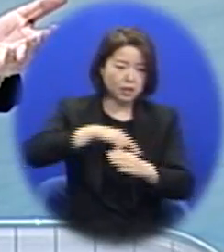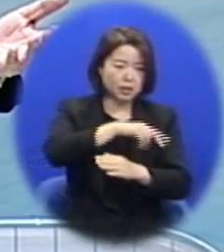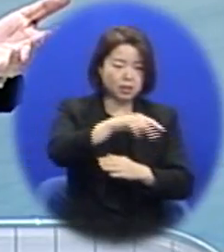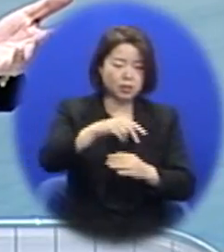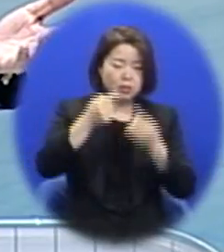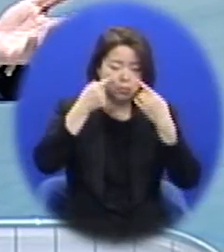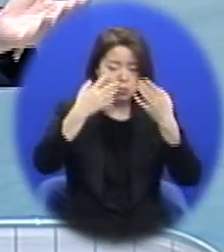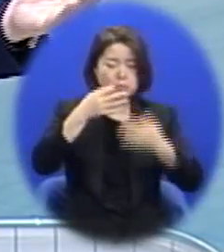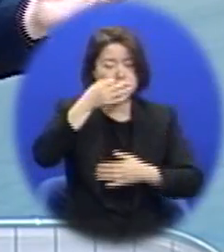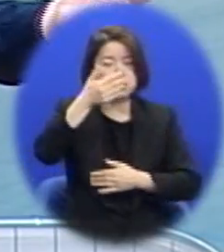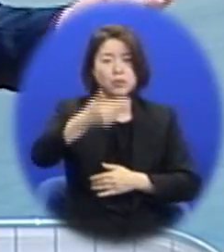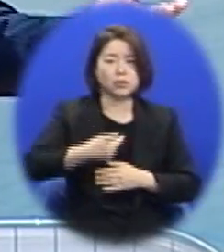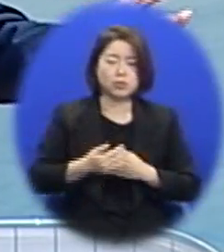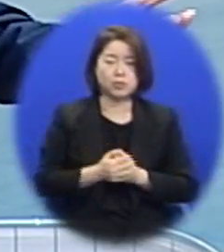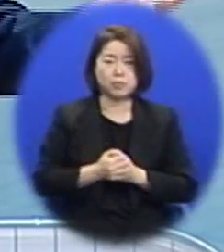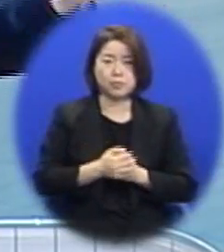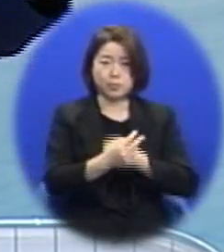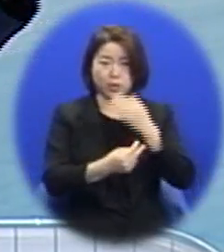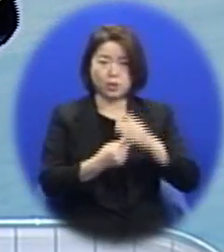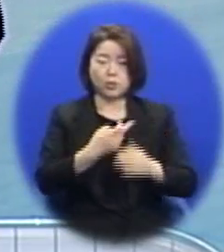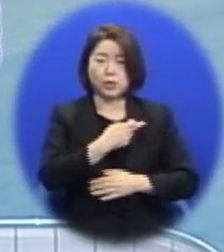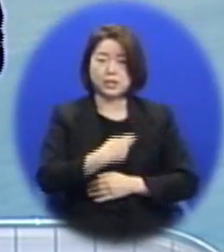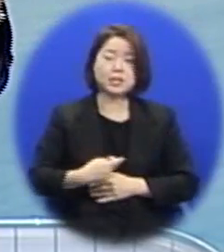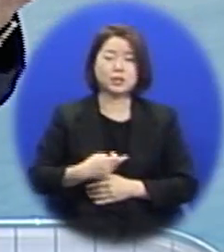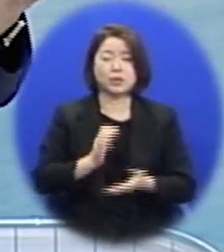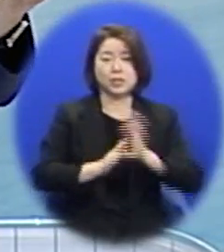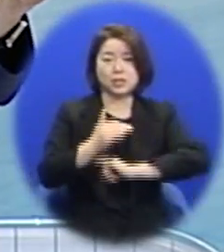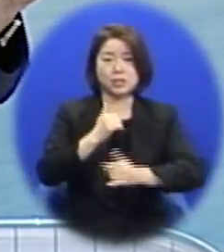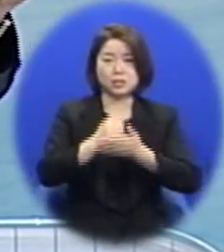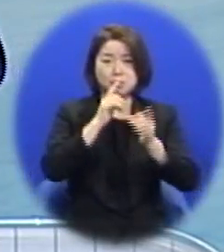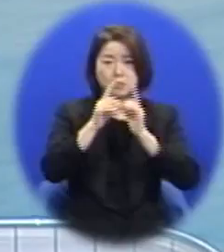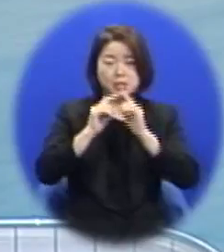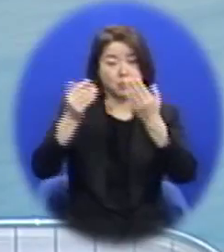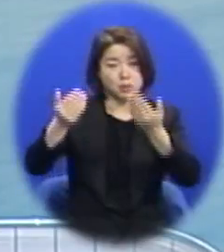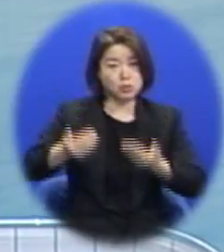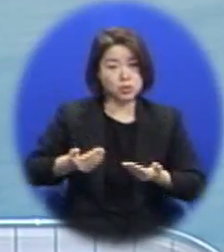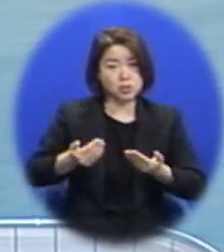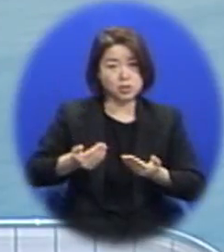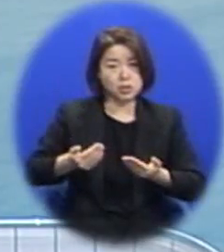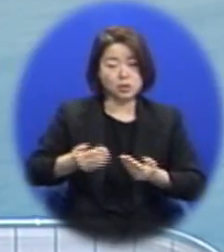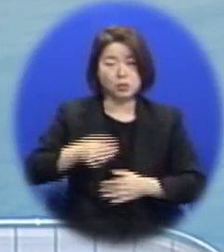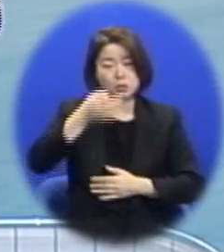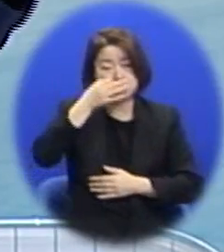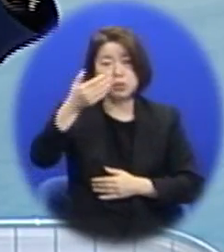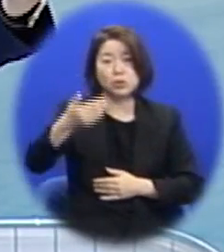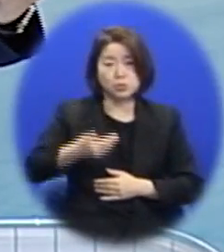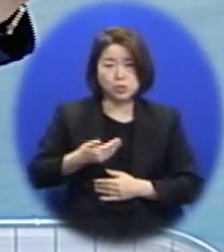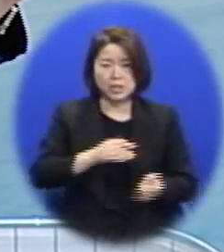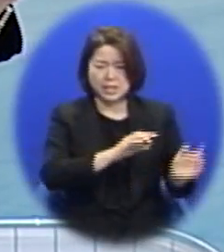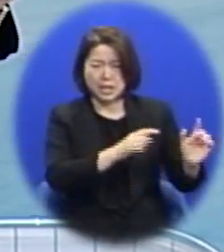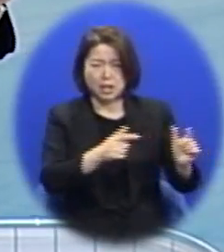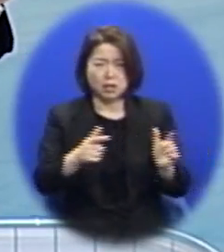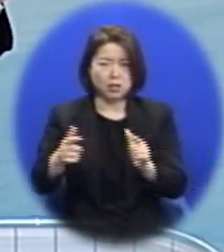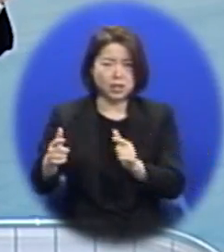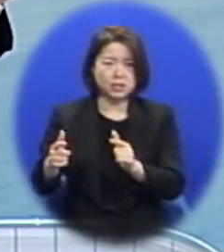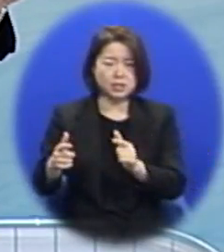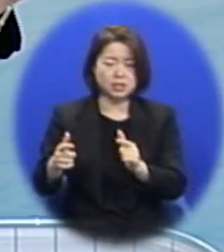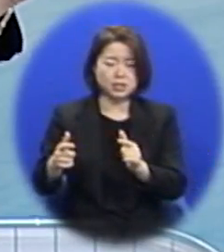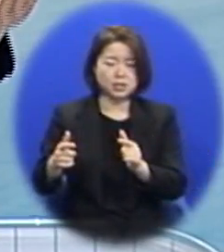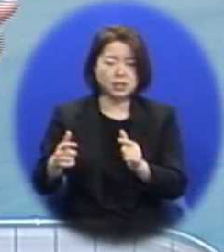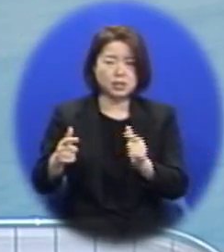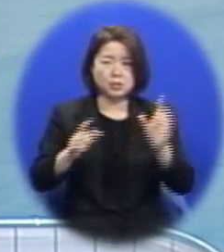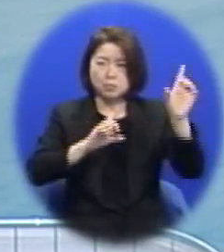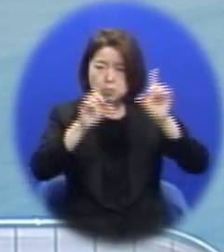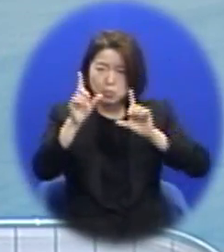보여주셨습니다. 요한 사도는 예수님께서 말씀하시는 말씀과 그리고 보여주시는 여러 가지